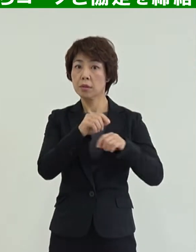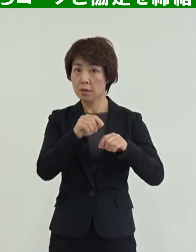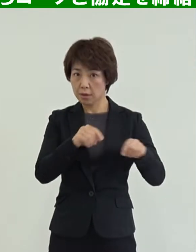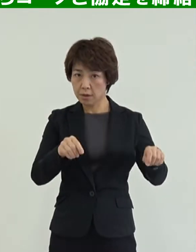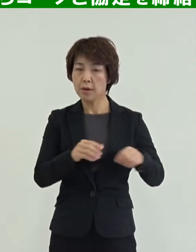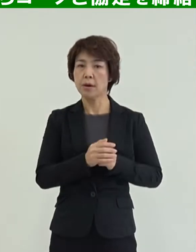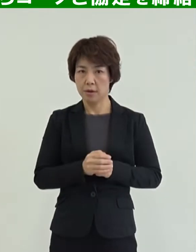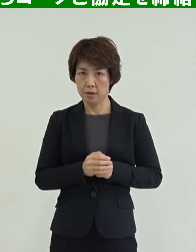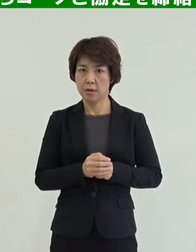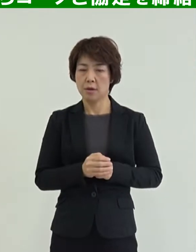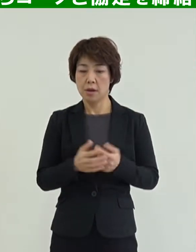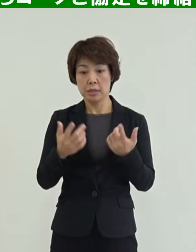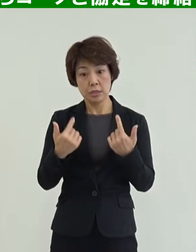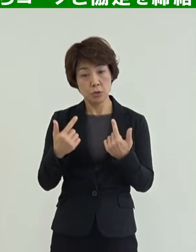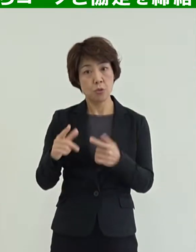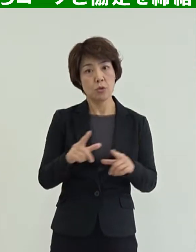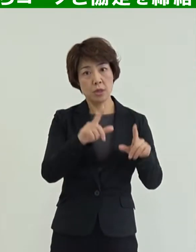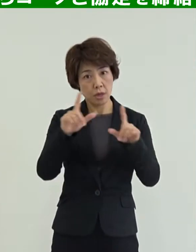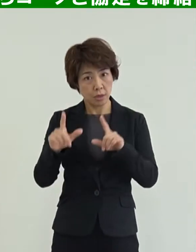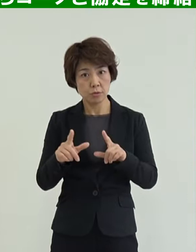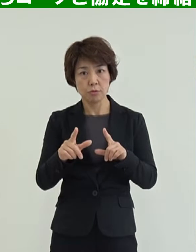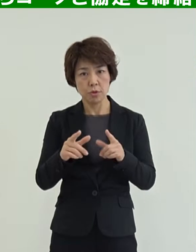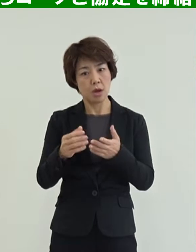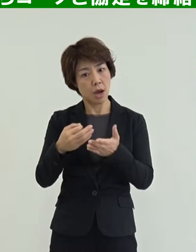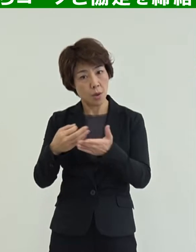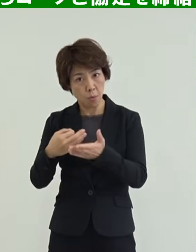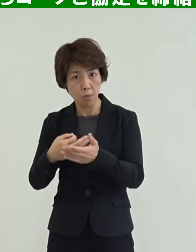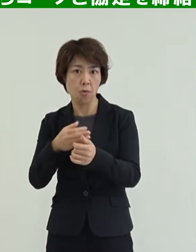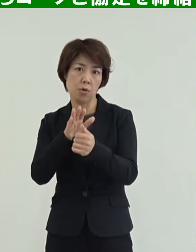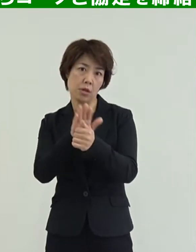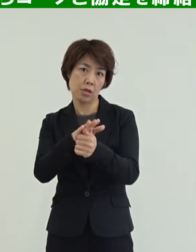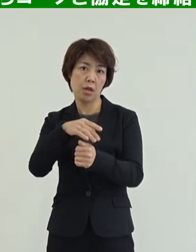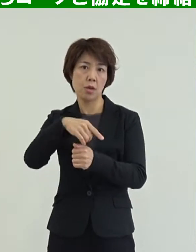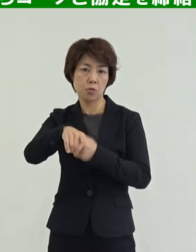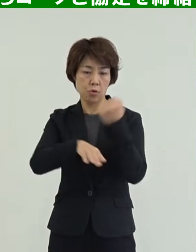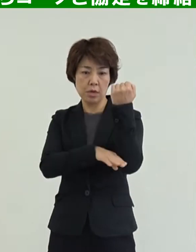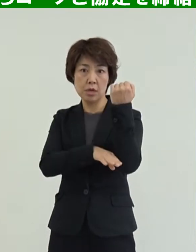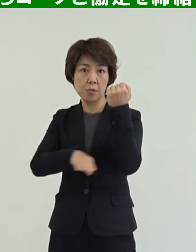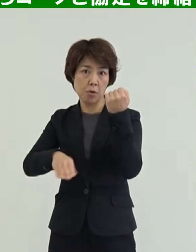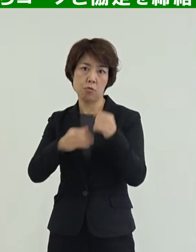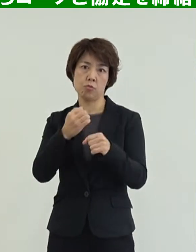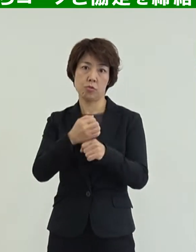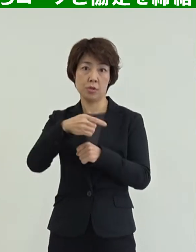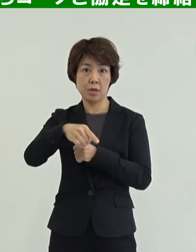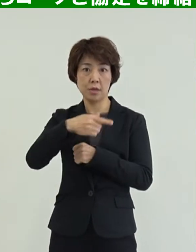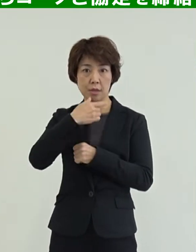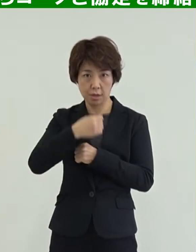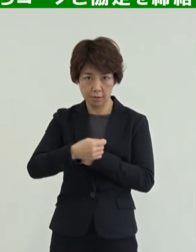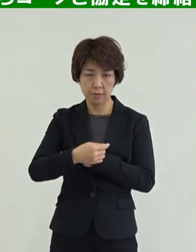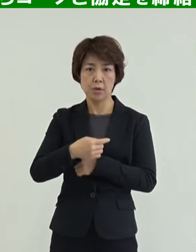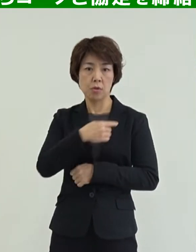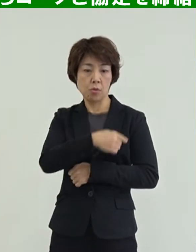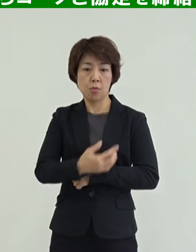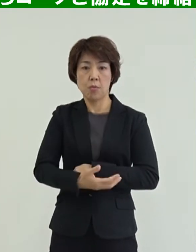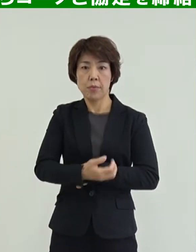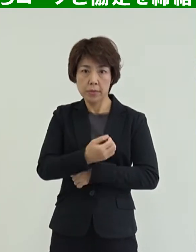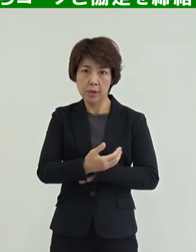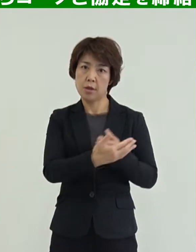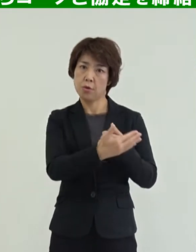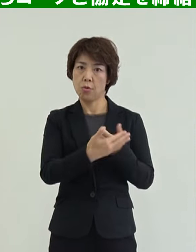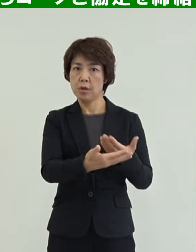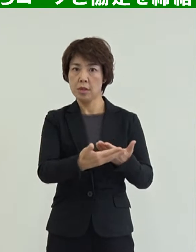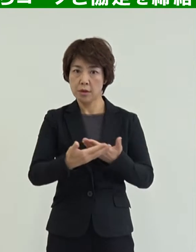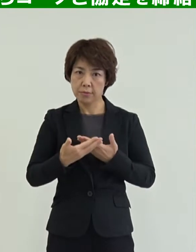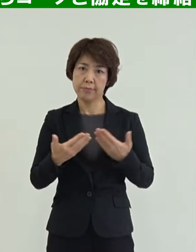しっかりと日常の買い回りを支えていくプラットフォームを作っていきたいその思いで今回ご協力を賜ること